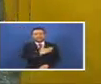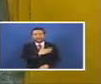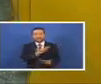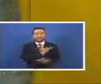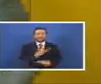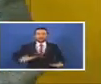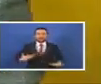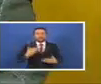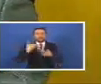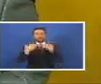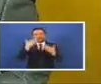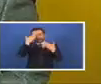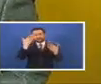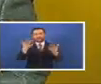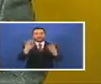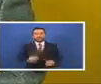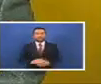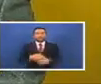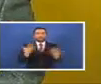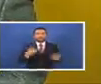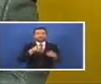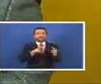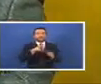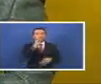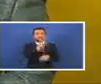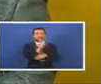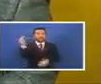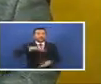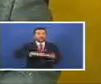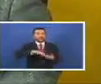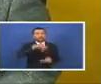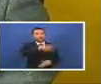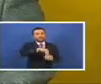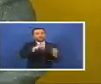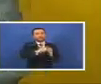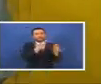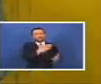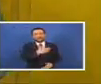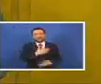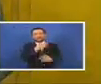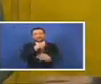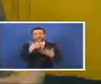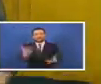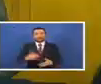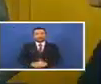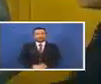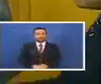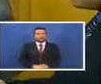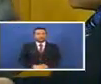saygıyla, muhabbetle selamlıyorum. Muğla'dan gelen arkadaşlarımız başta olmak üzere. Sağ olun, var olun.